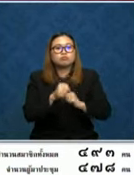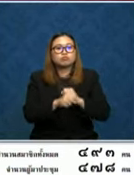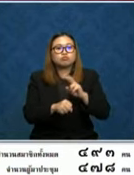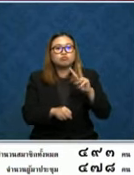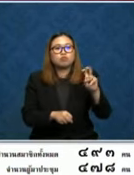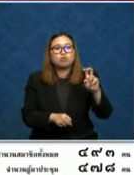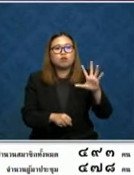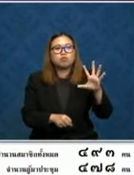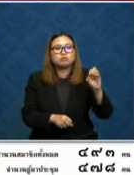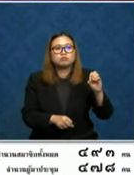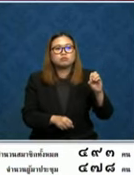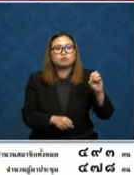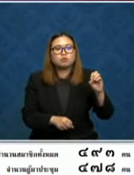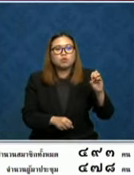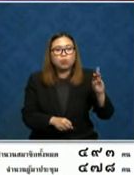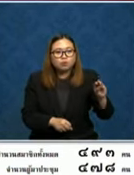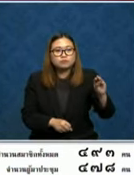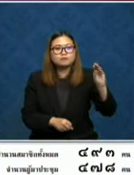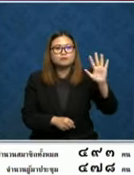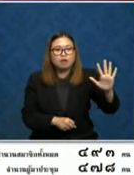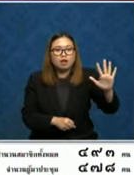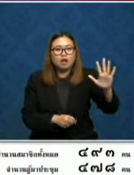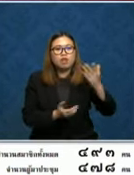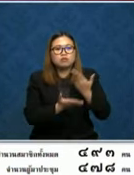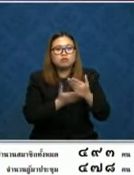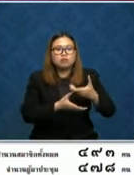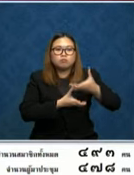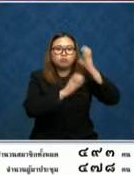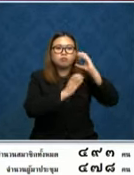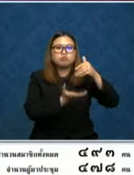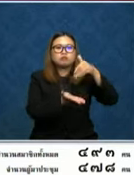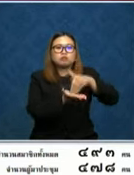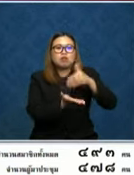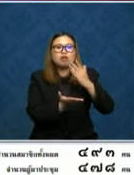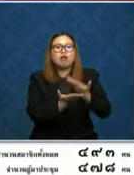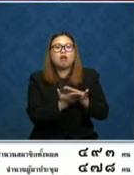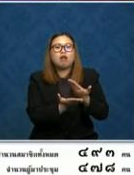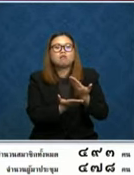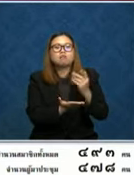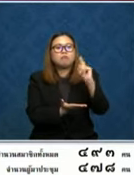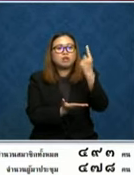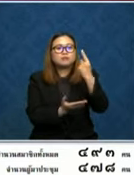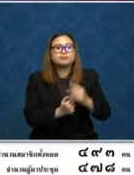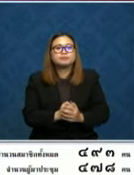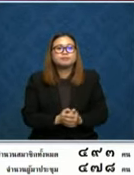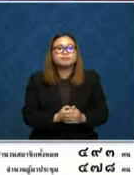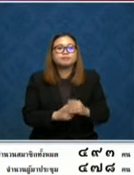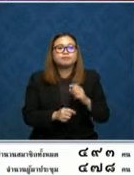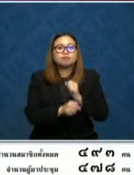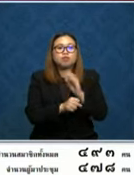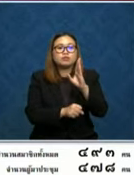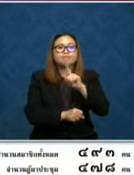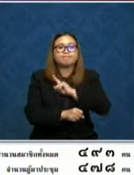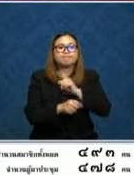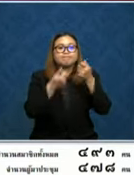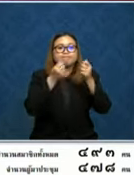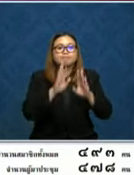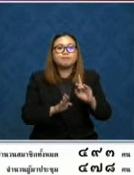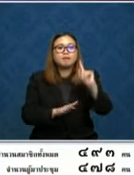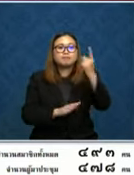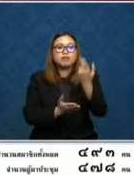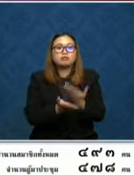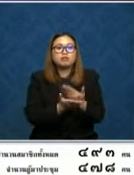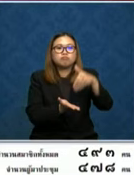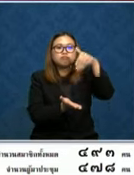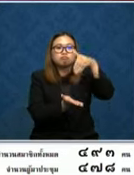ณะกรรมการจัดจ้างเพื่อทบทวนราคากลางใหม่และจ้างบริษัทเอกชนมาออกแบบอีกครั้งทำให้ได้ราคาก